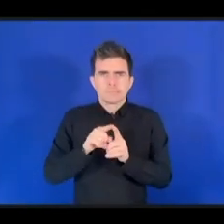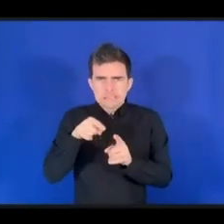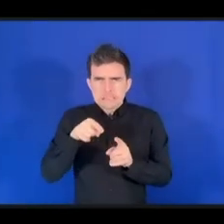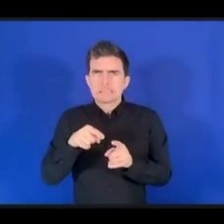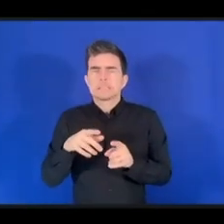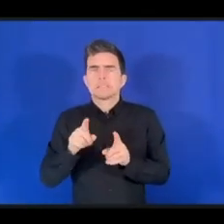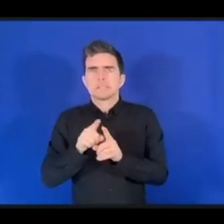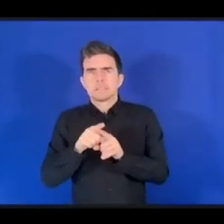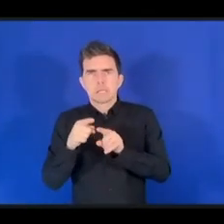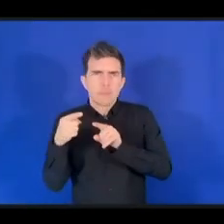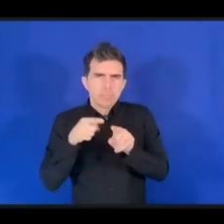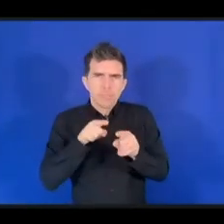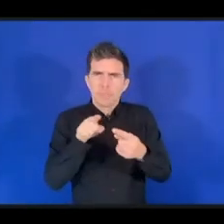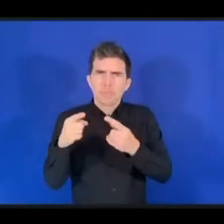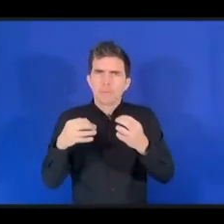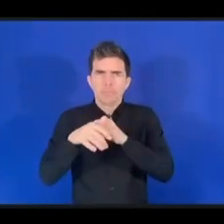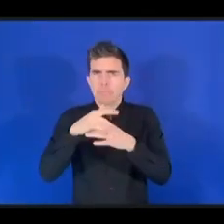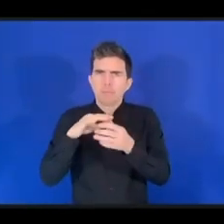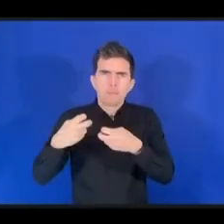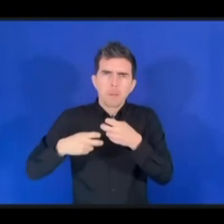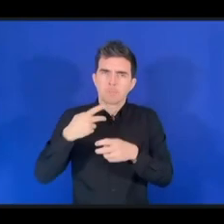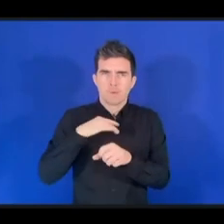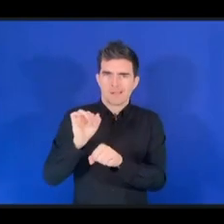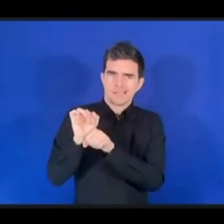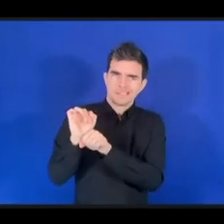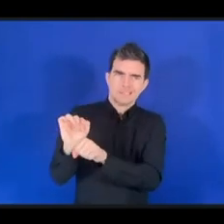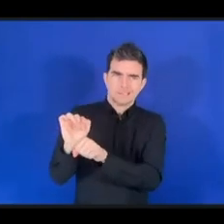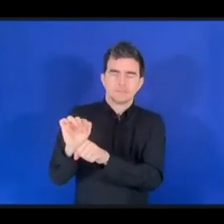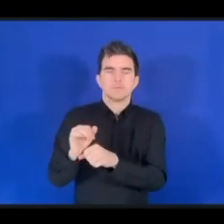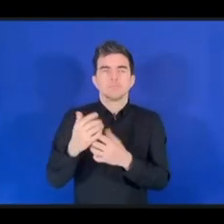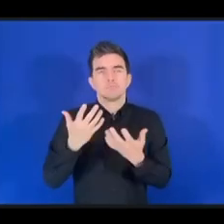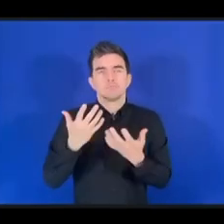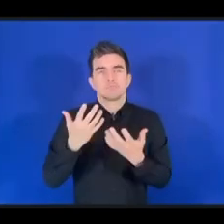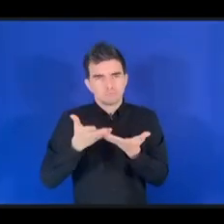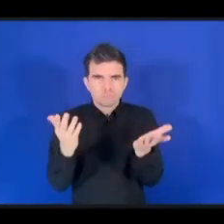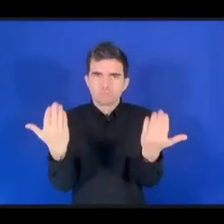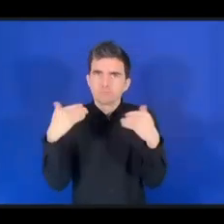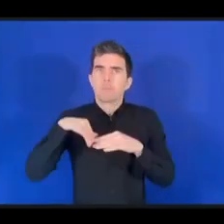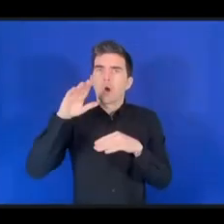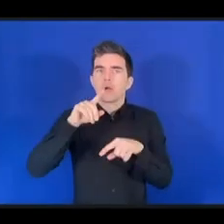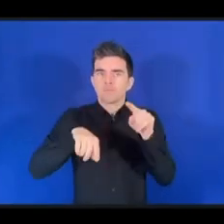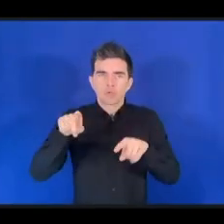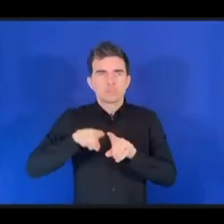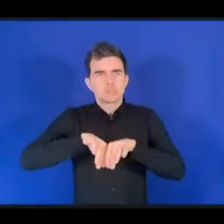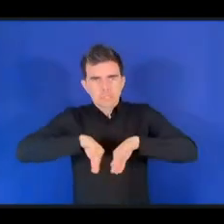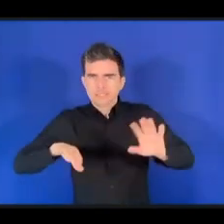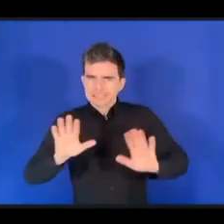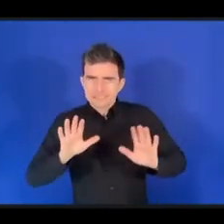protection des enfants en ligne et la R entation ou pas de l'intelligence artificielle et